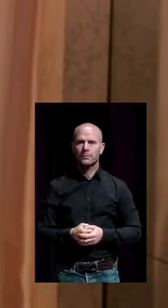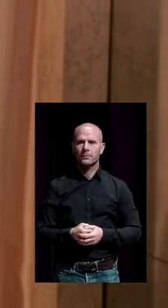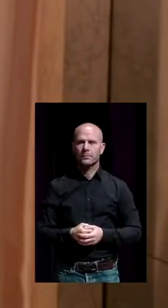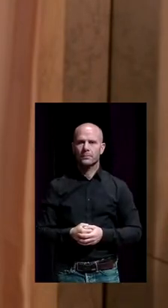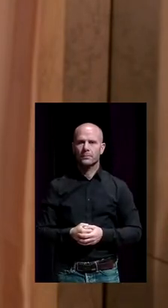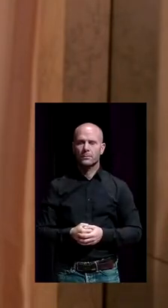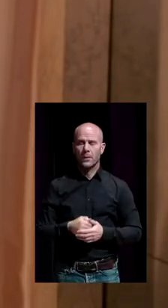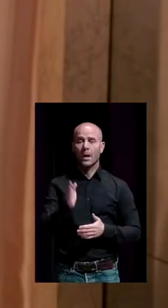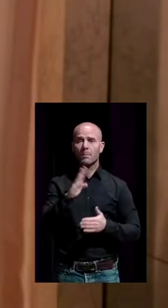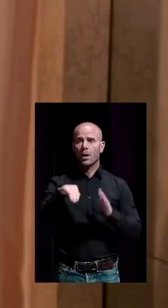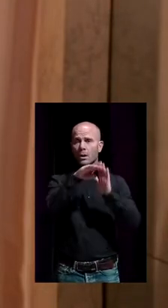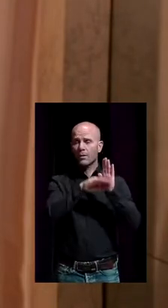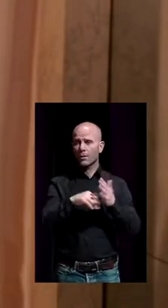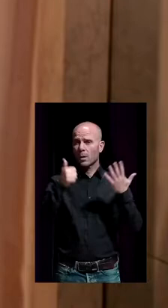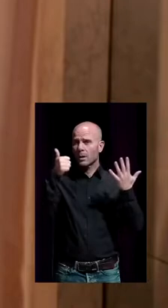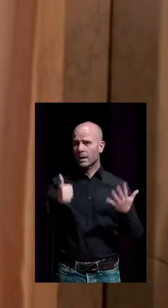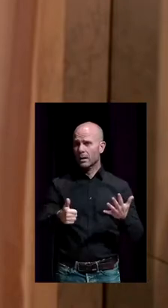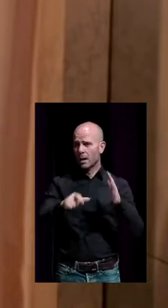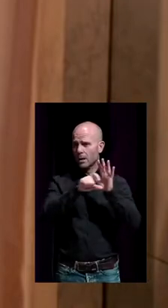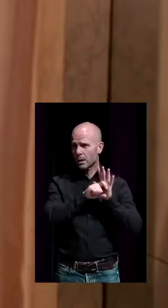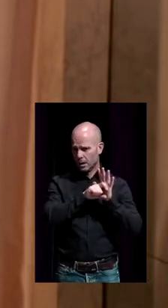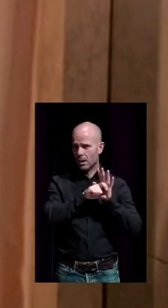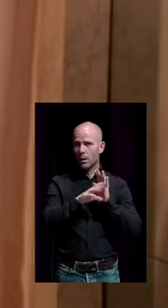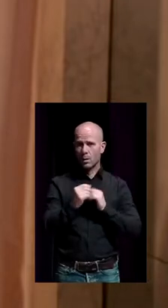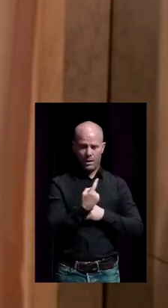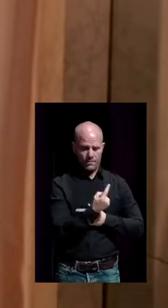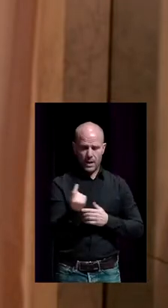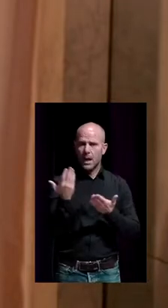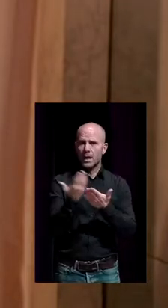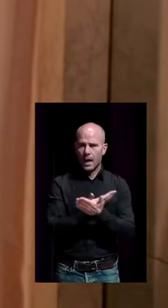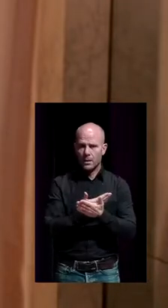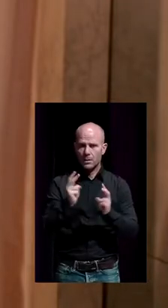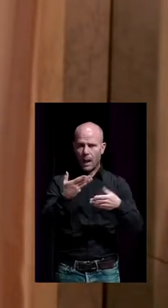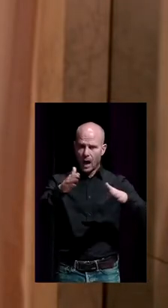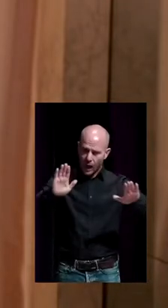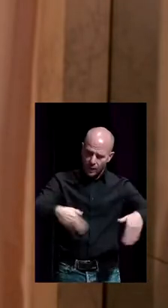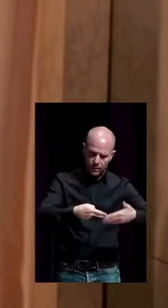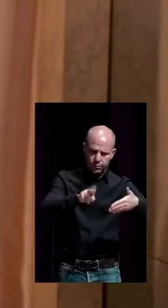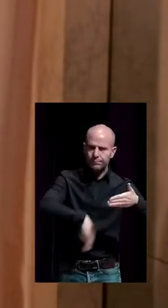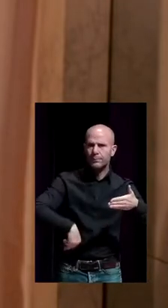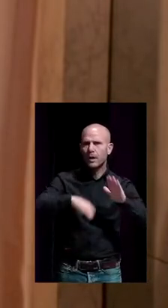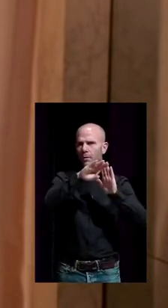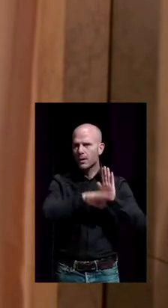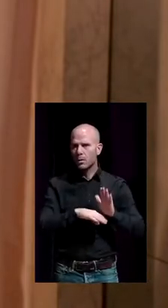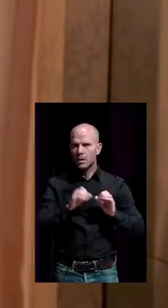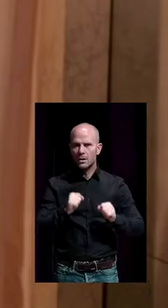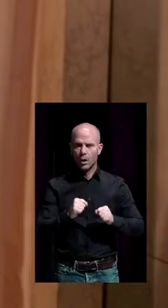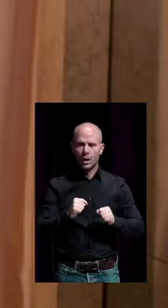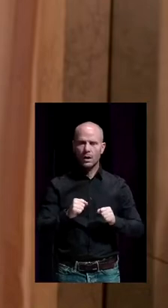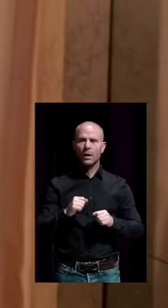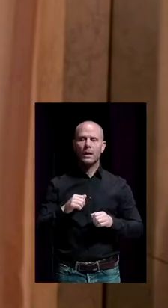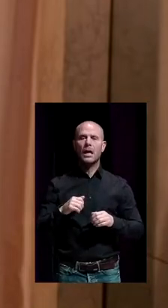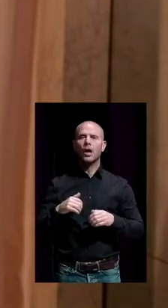Enligt barnkonventionens 6:e artikel ska varje land som har ratificerat konventionen till det yttersta av